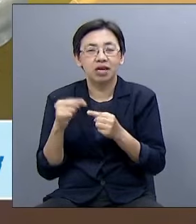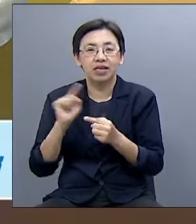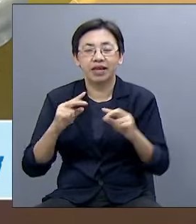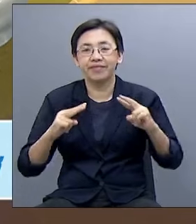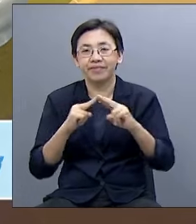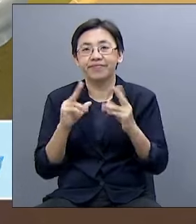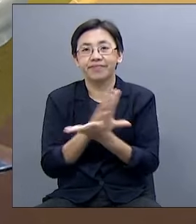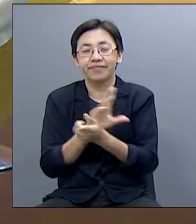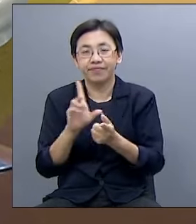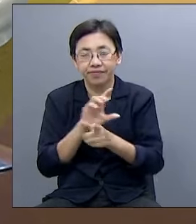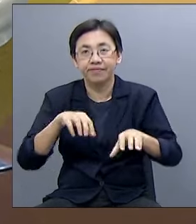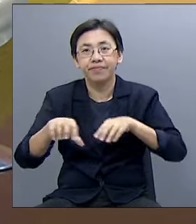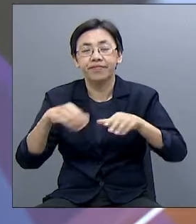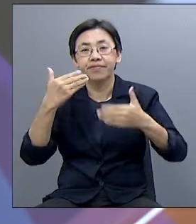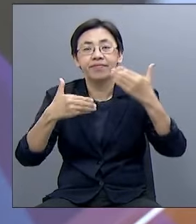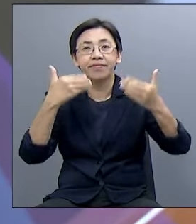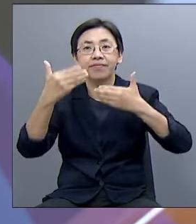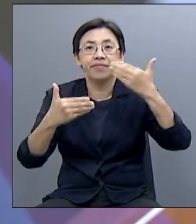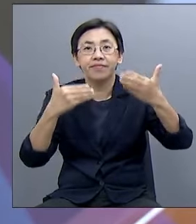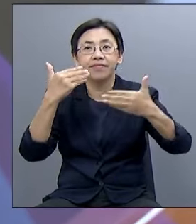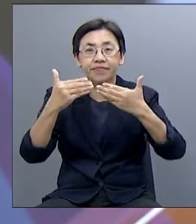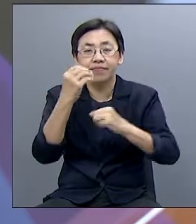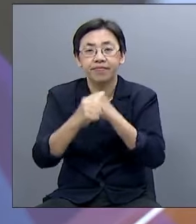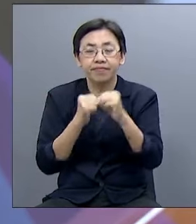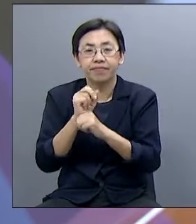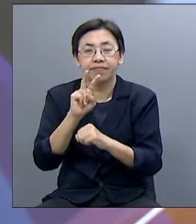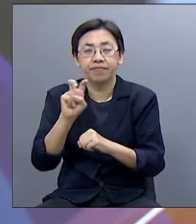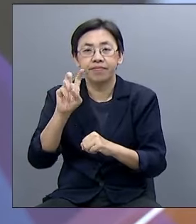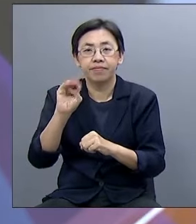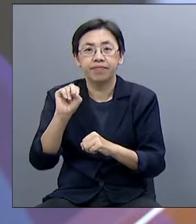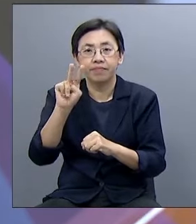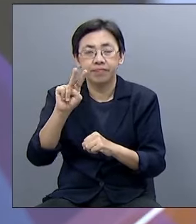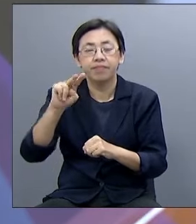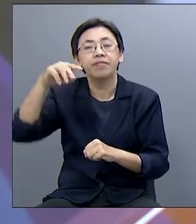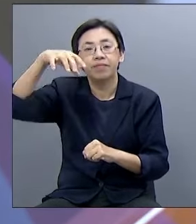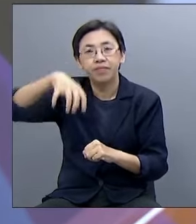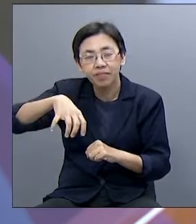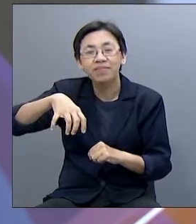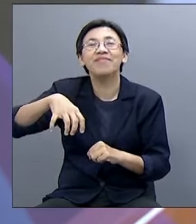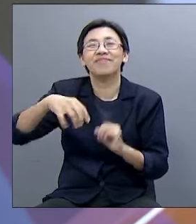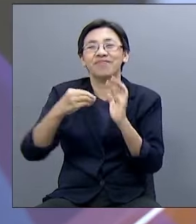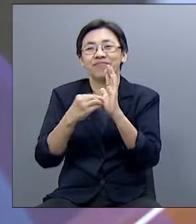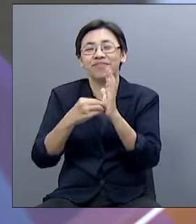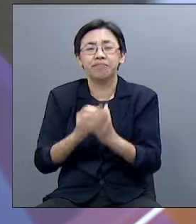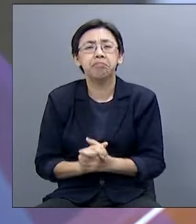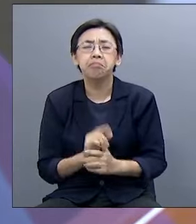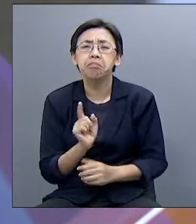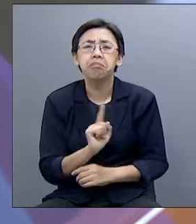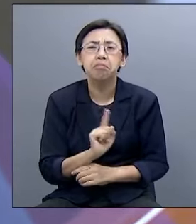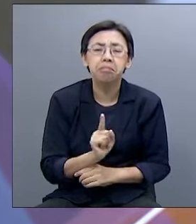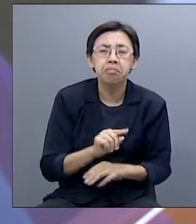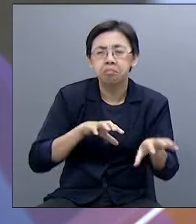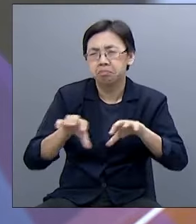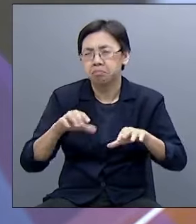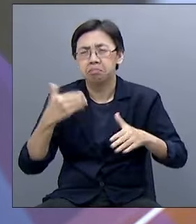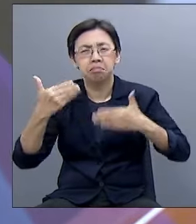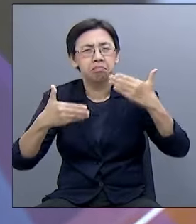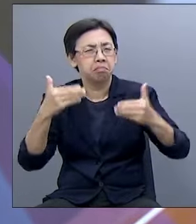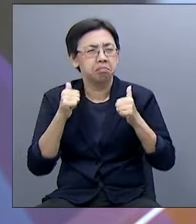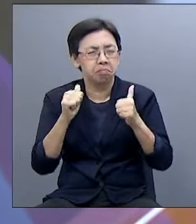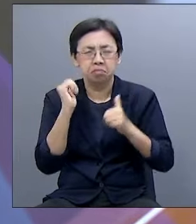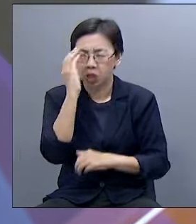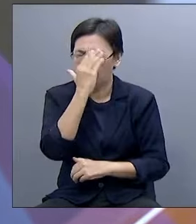ปิดงานใต้ร่มพระบารมี242ปีกรุงรัตนโกสินทร์นะคะบรรยากาศเป็นไปด้วยความยิ่งใหญ่สวยงามอลังการ